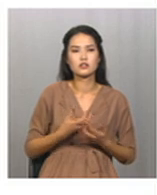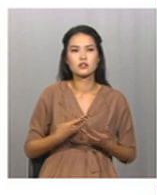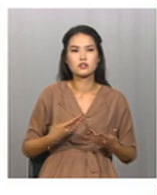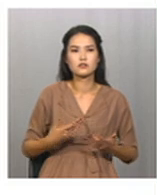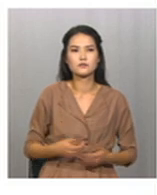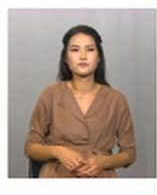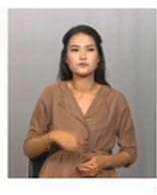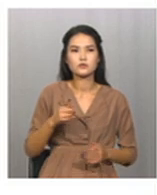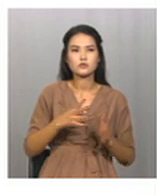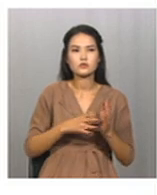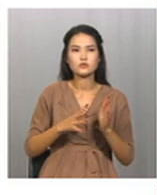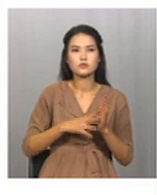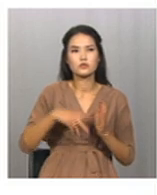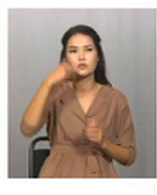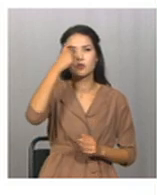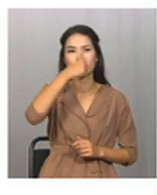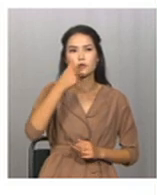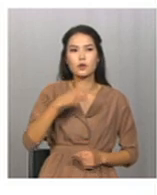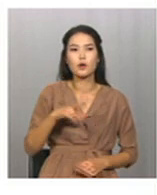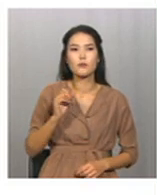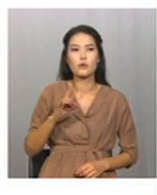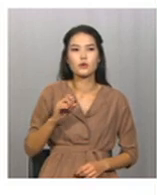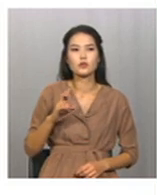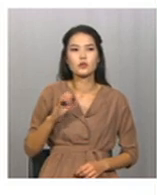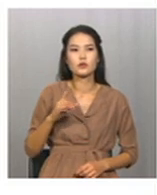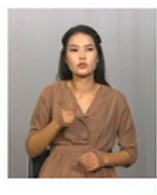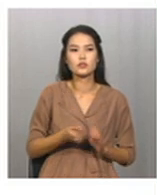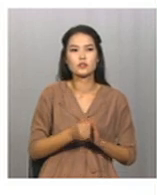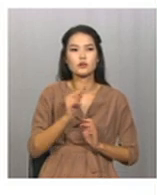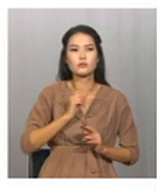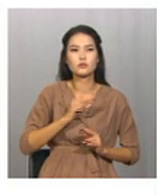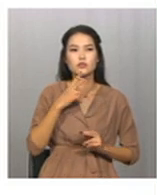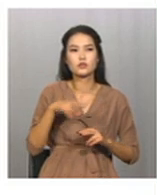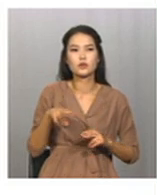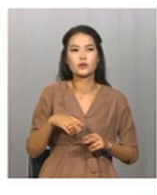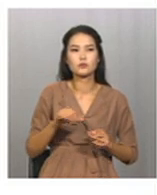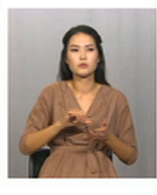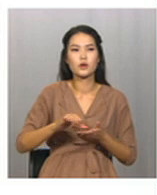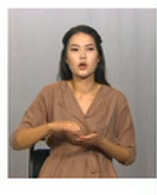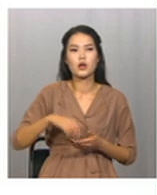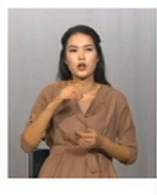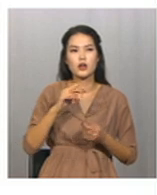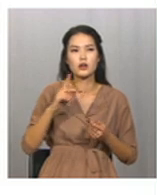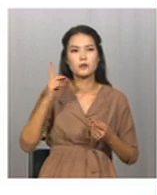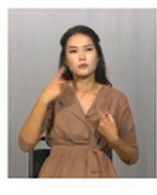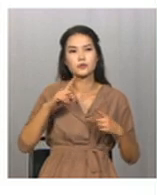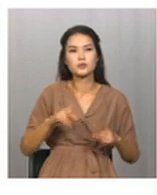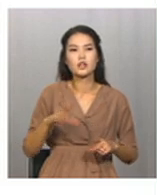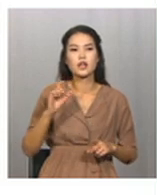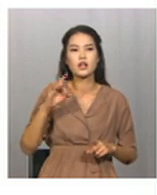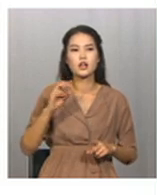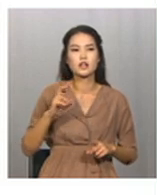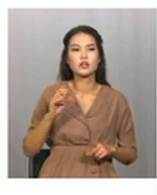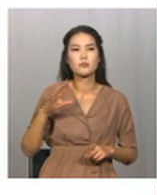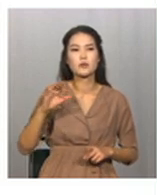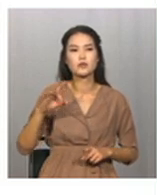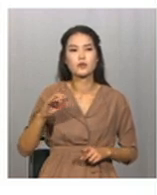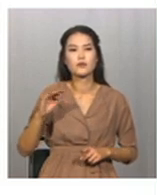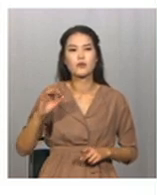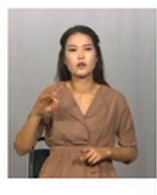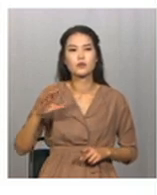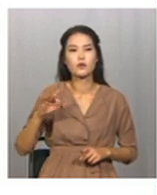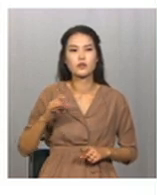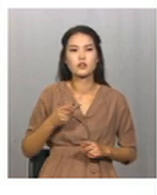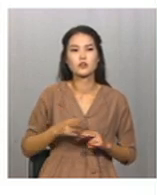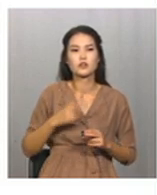В 1998 году он начинает работать над литературным проектом «Приключения Эраста Петровича Фандорина», который